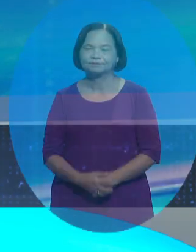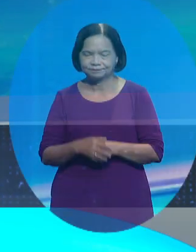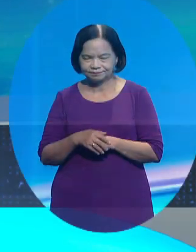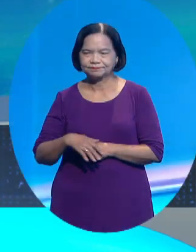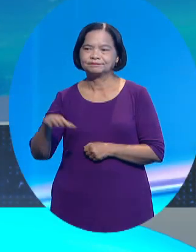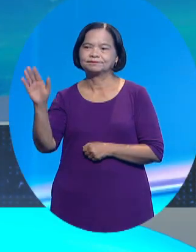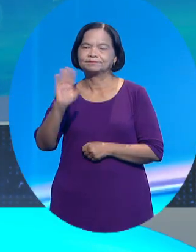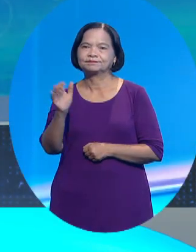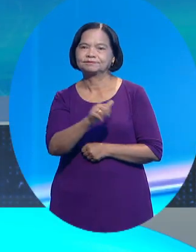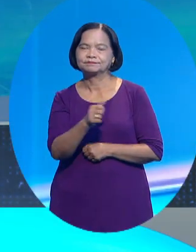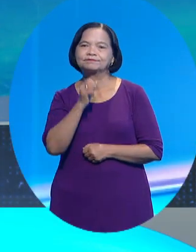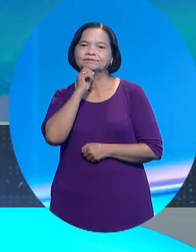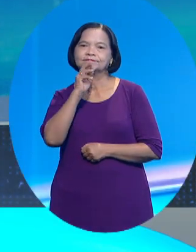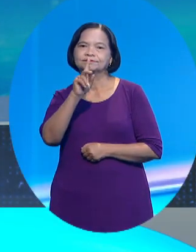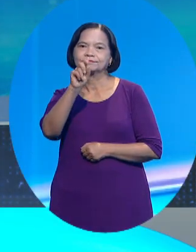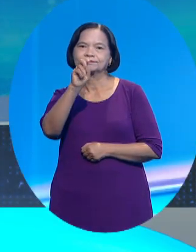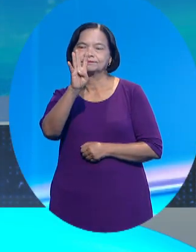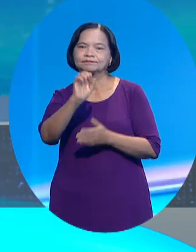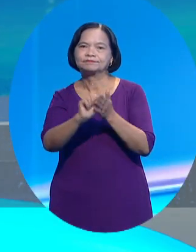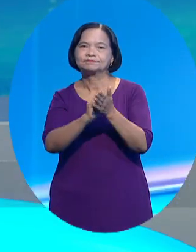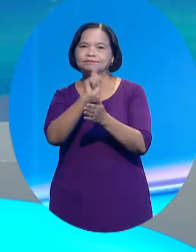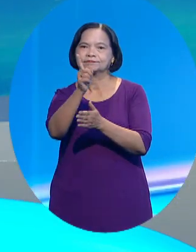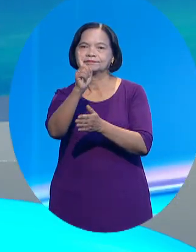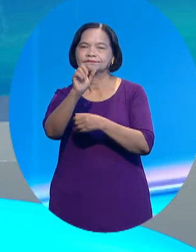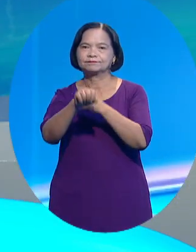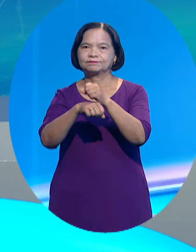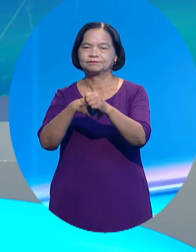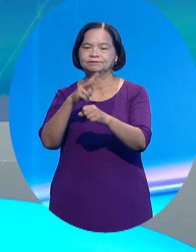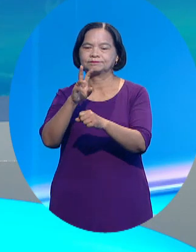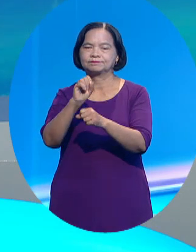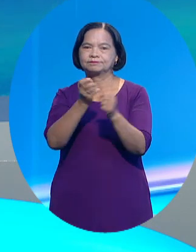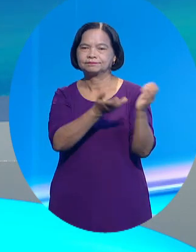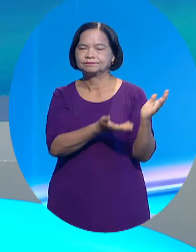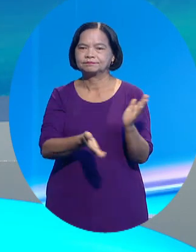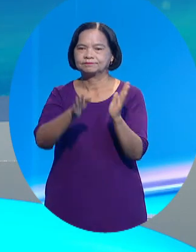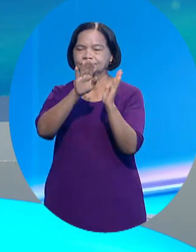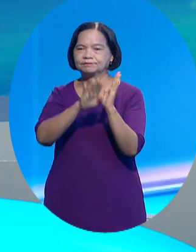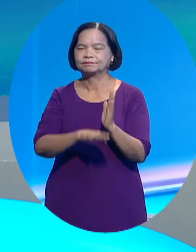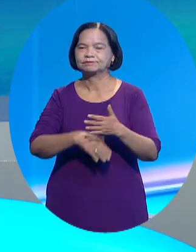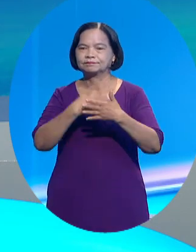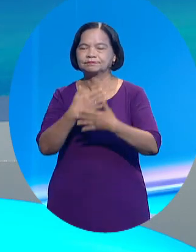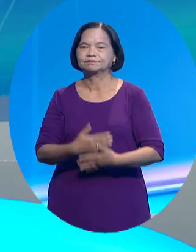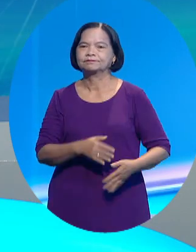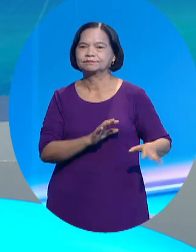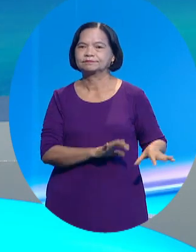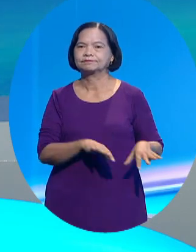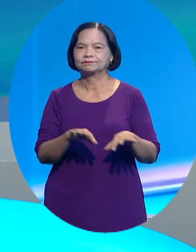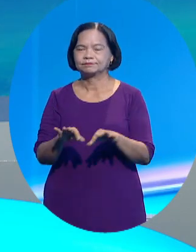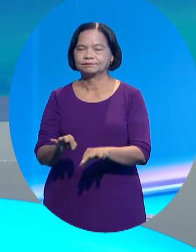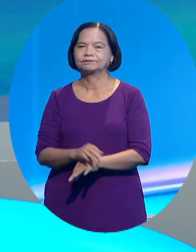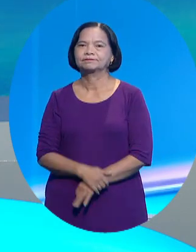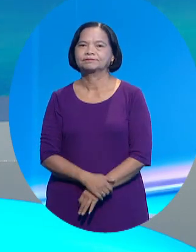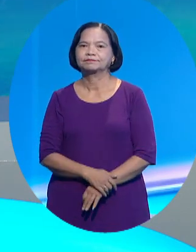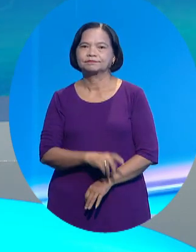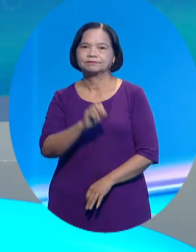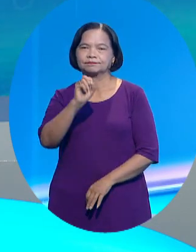Kính chào quý vị Hôm nay thứ ba ngày 14 tháng 11 năm 2023 mời quý vị theo dõi bản tin buổi trưa của đài truyền hình thành phố Hồ Chí Minh thưa